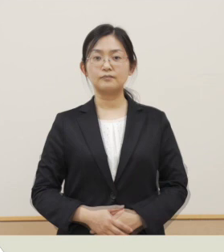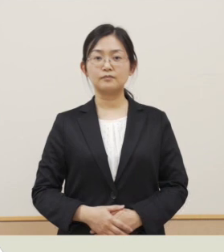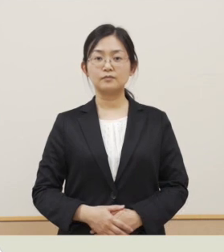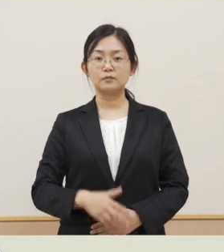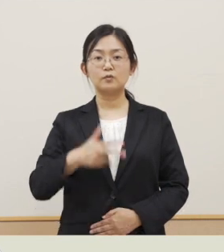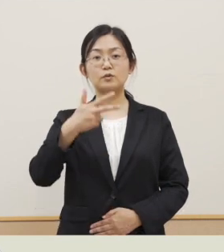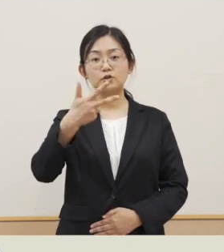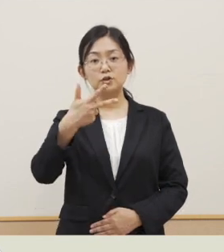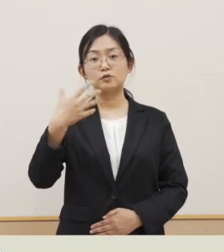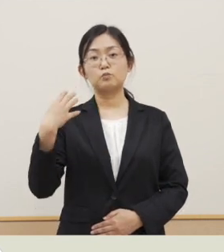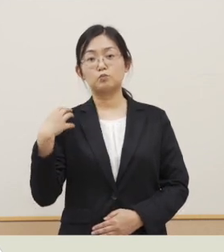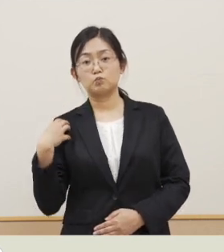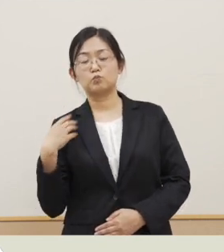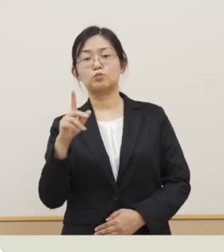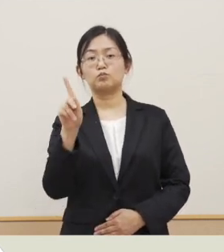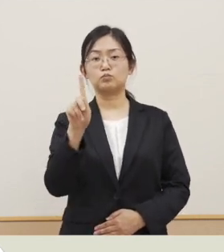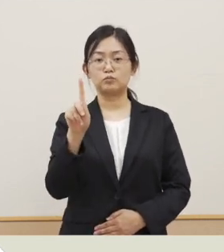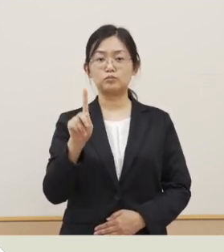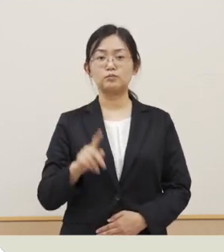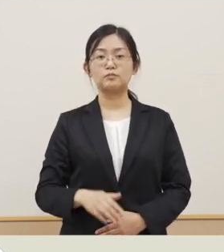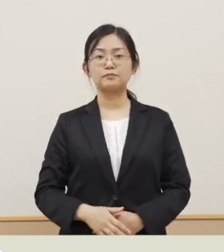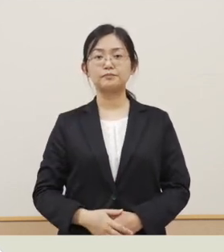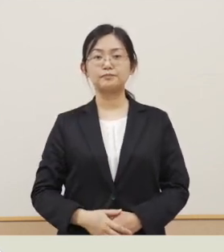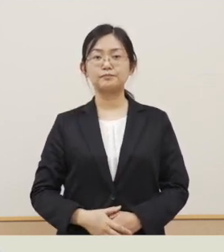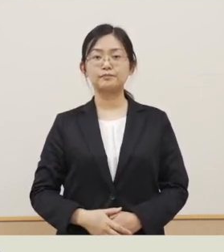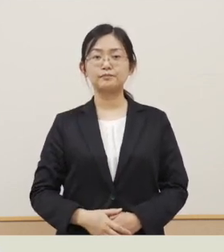市は何をするの？